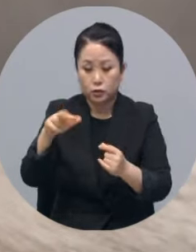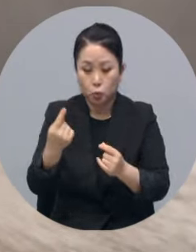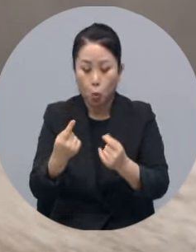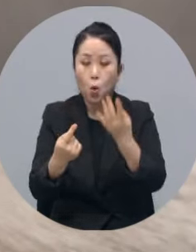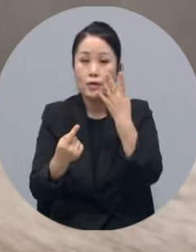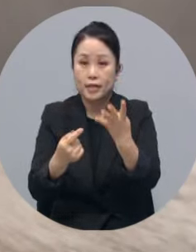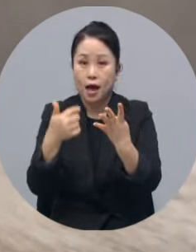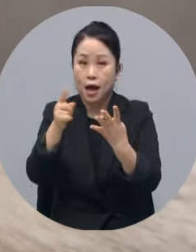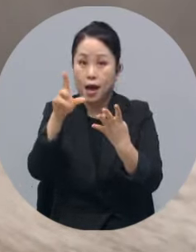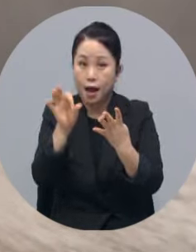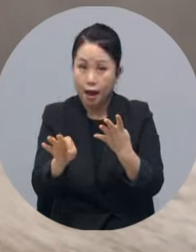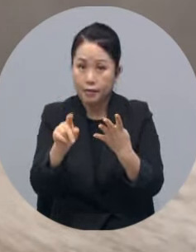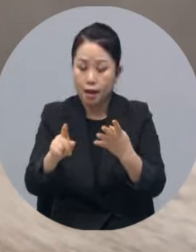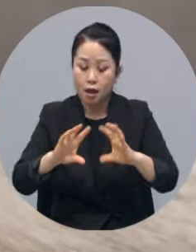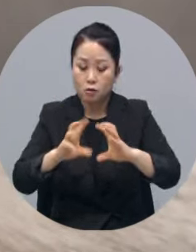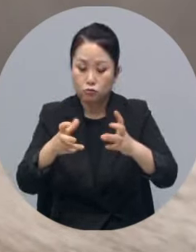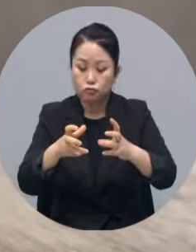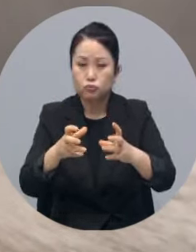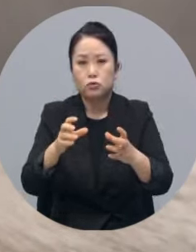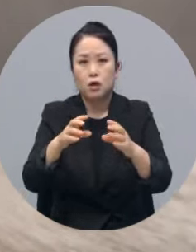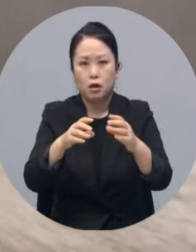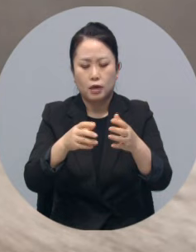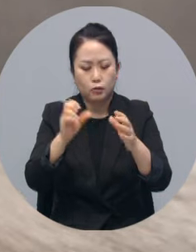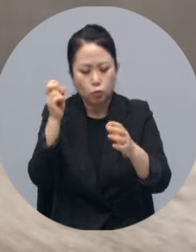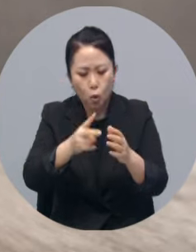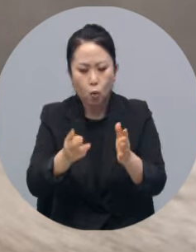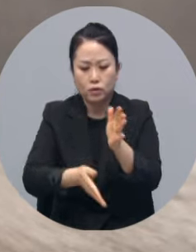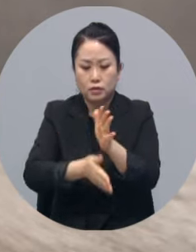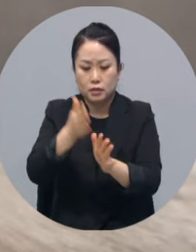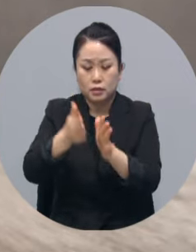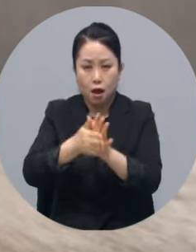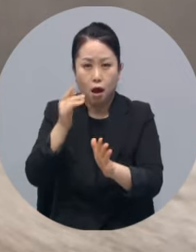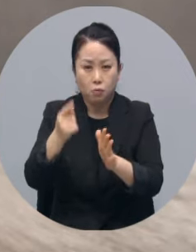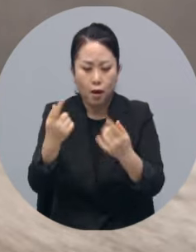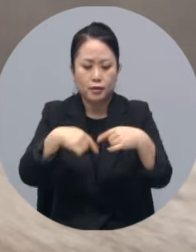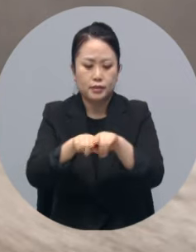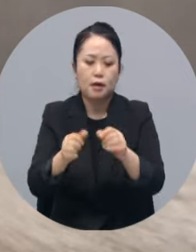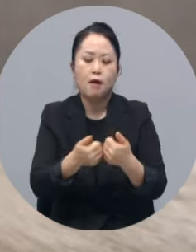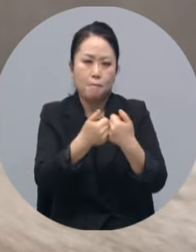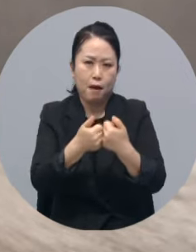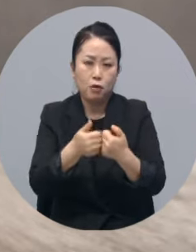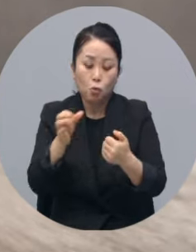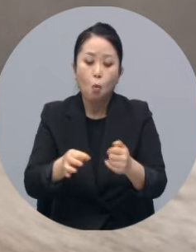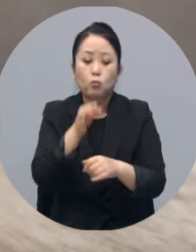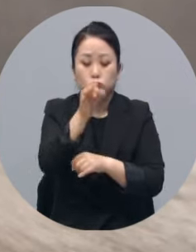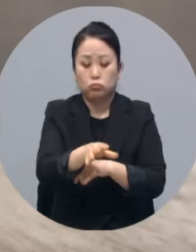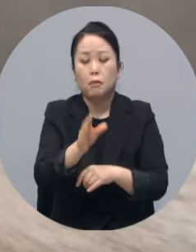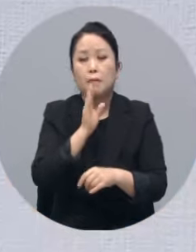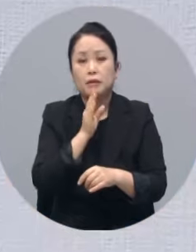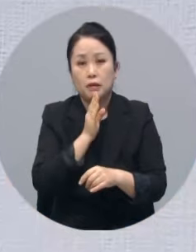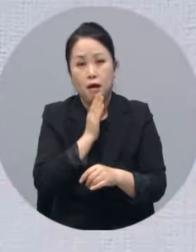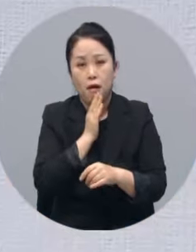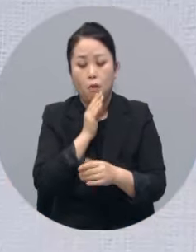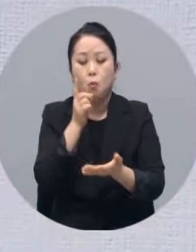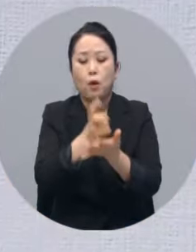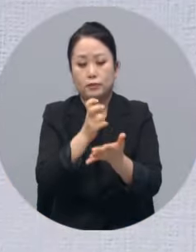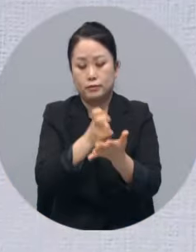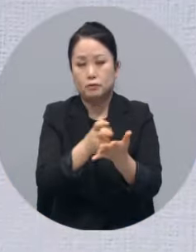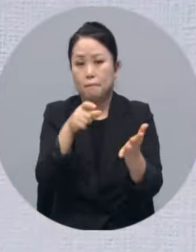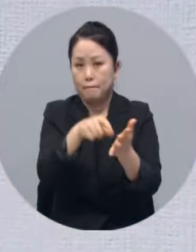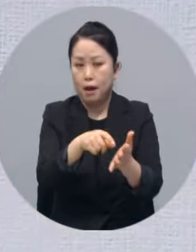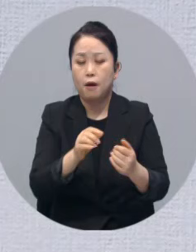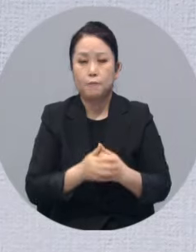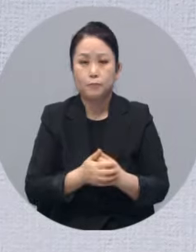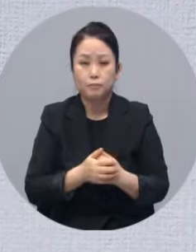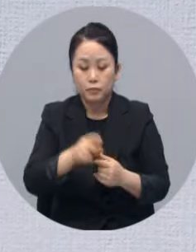또는 지방자치단체와 협의를 해야 한다는 문구가 있다며 유상 매각이 원칙이라는 입장을 고수하고 있습니다. 정부는